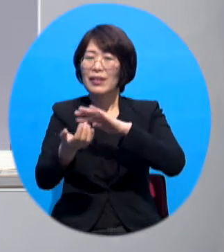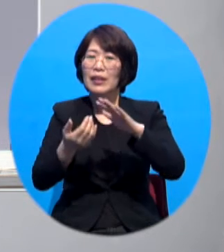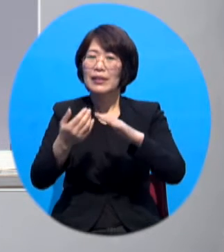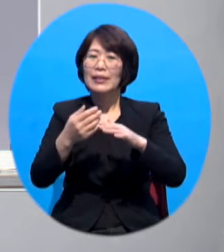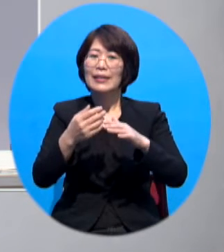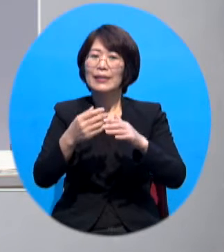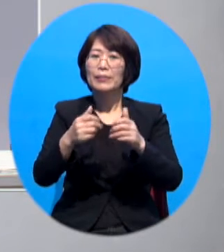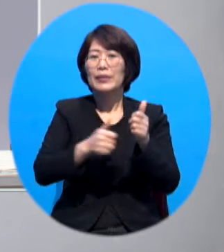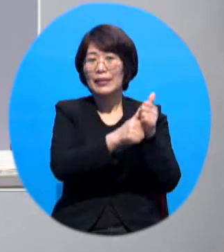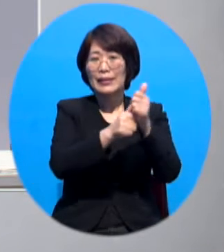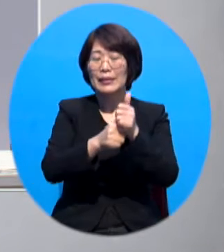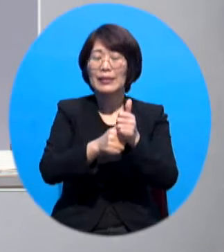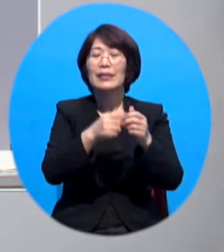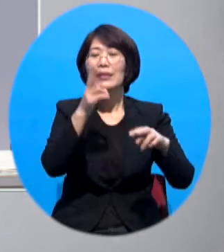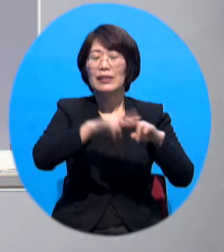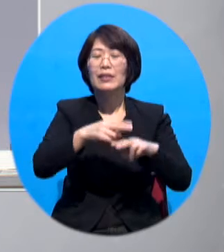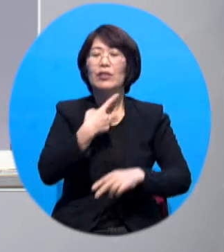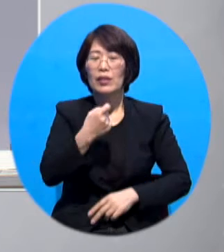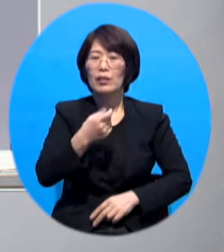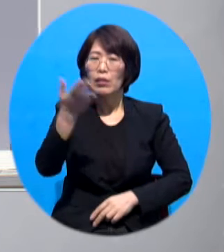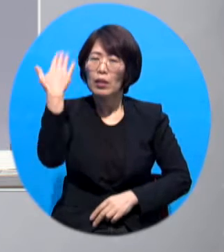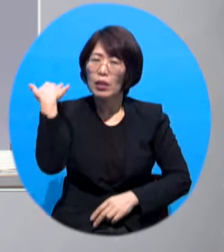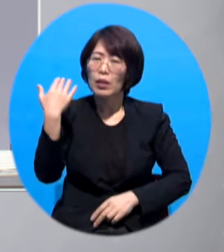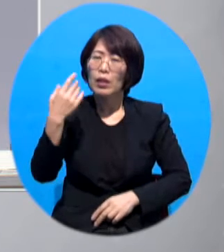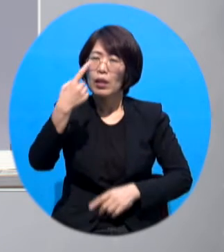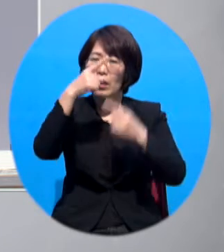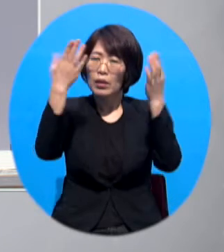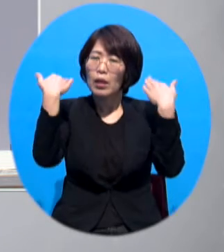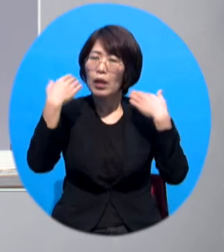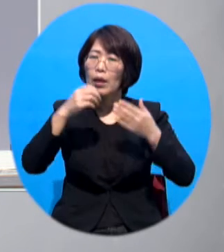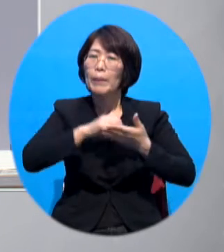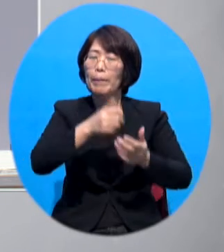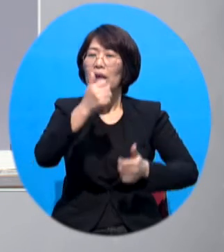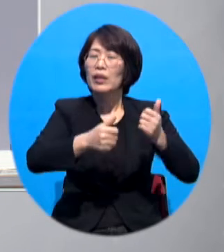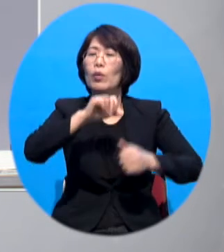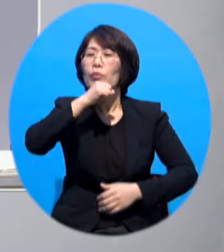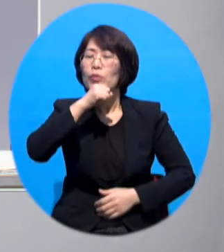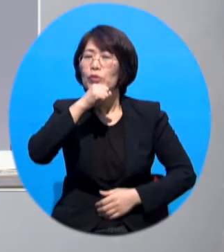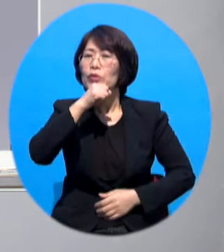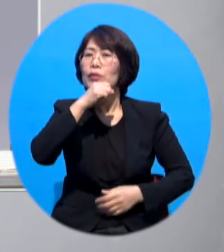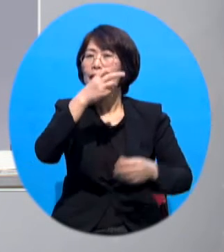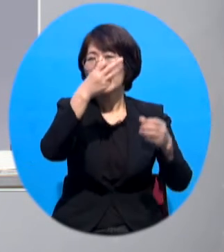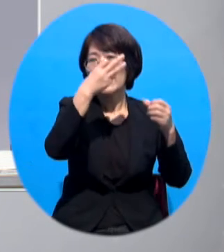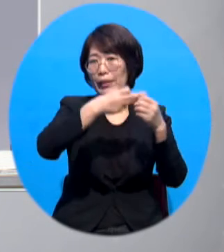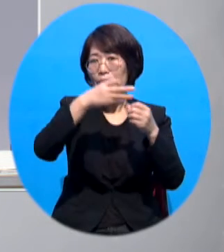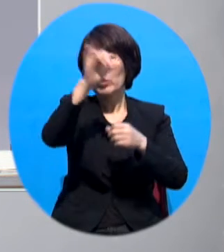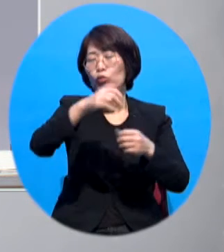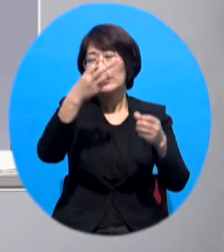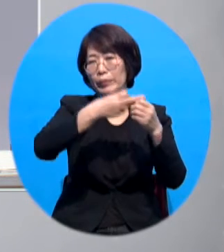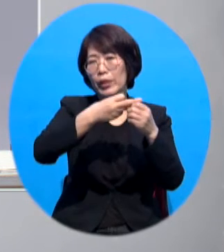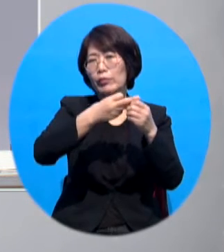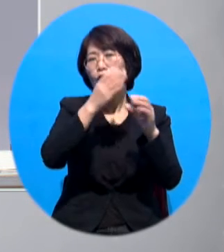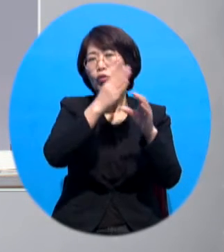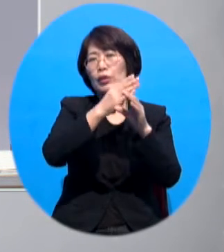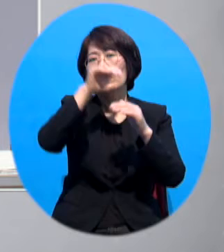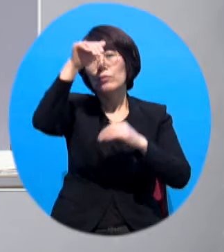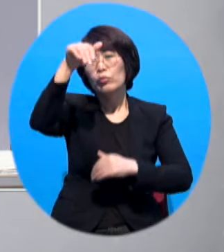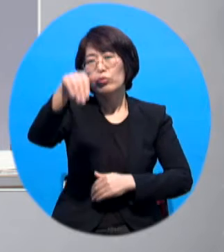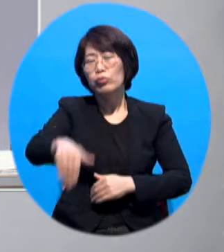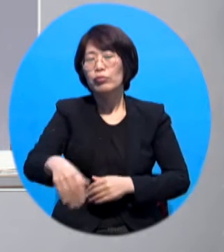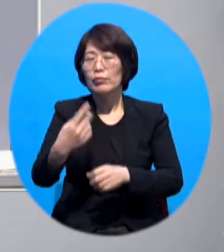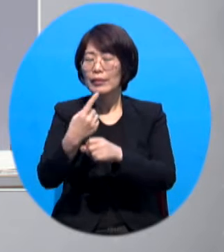하셨습니다 2012년 과거 숭 성적이 저희가 장남 및 12 23 일하던 성적이 지속적으로 하락하면서